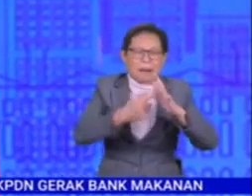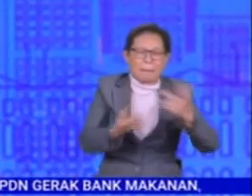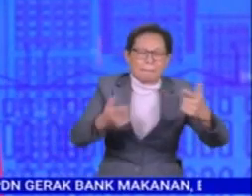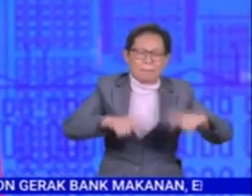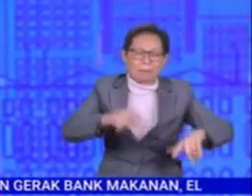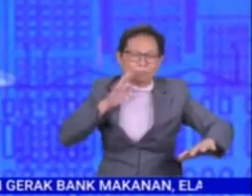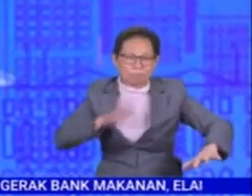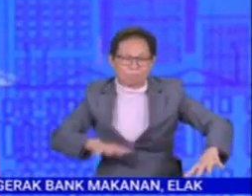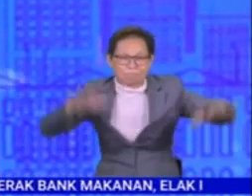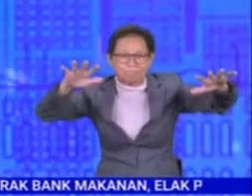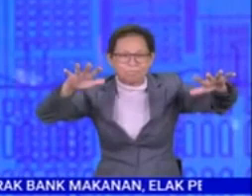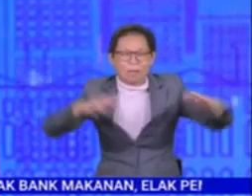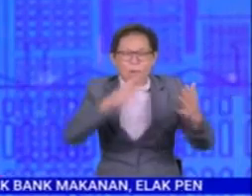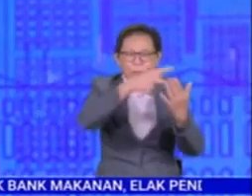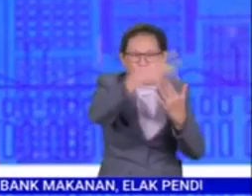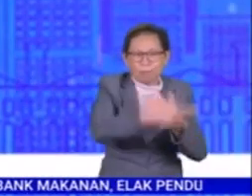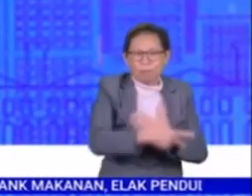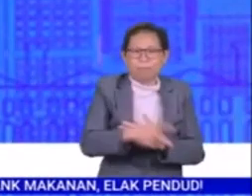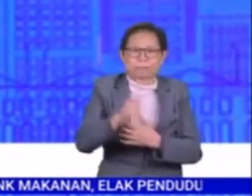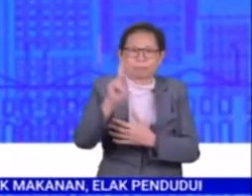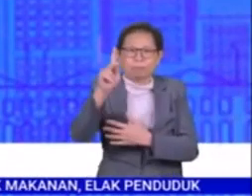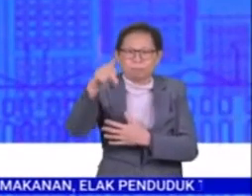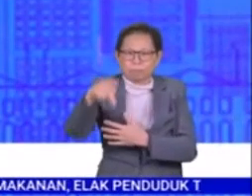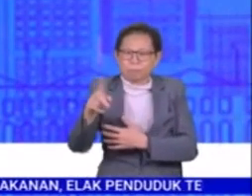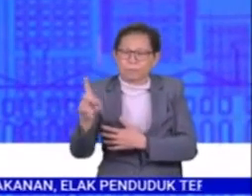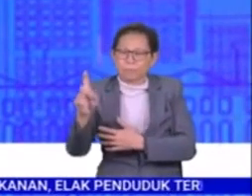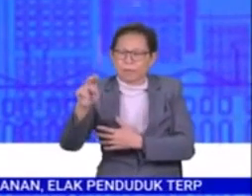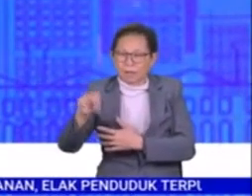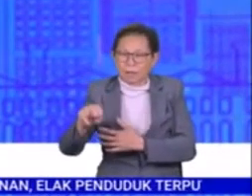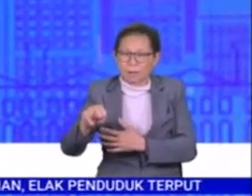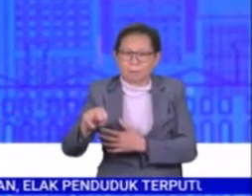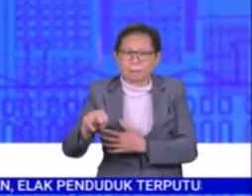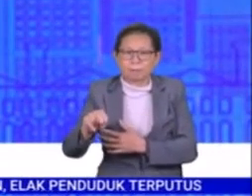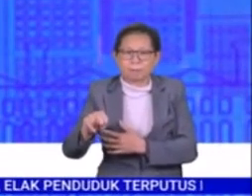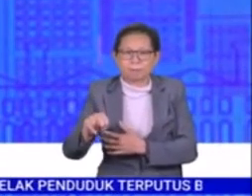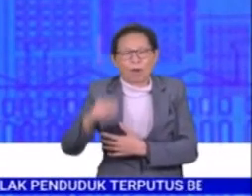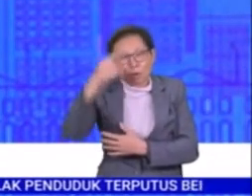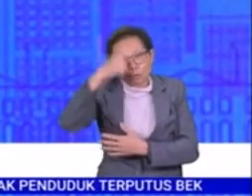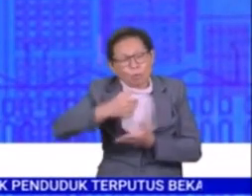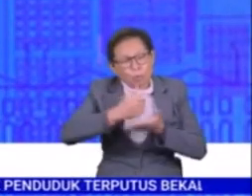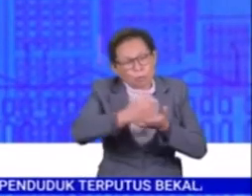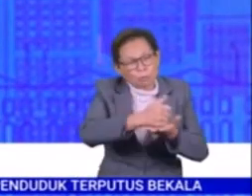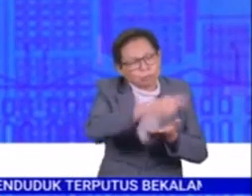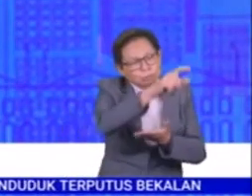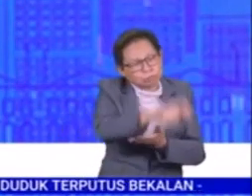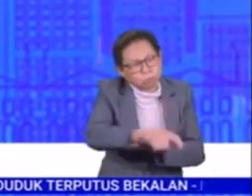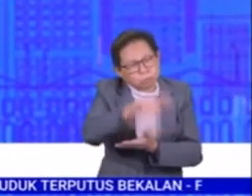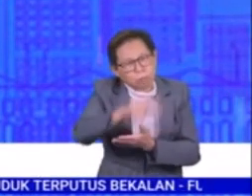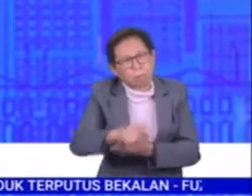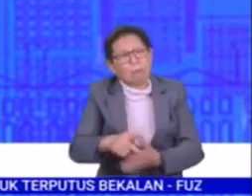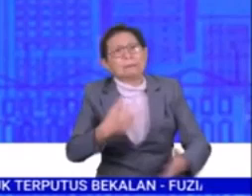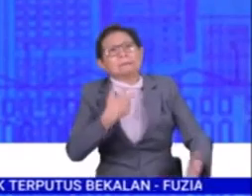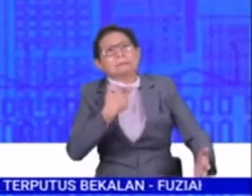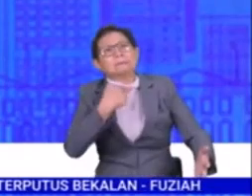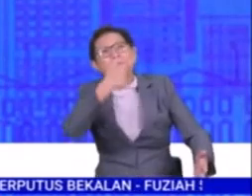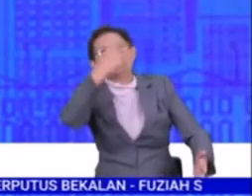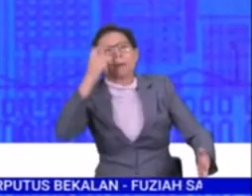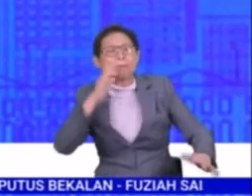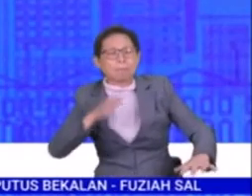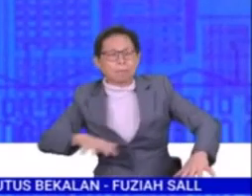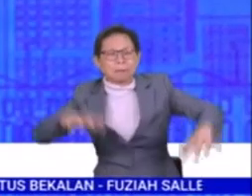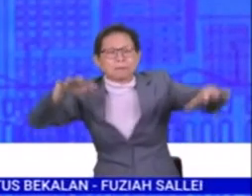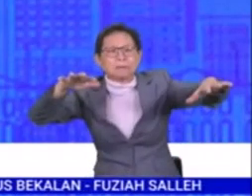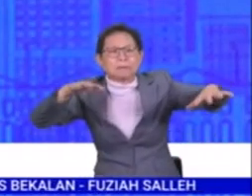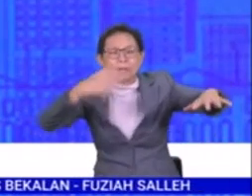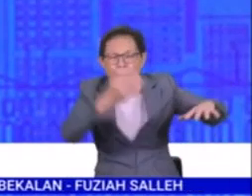berlaku banjir. Inisiatif Kementerian Perdagangan Dalam Negeri dan Kos Sara Hidup itu bagi membantu mereka yang terkepung akibat banjir